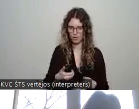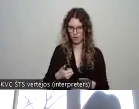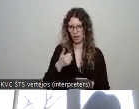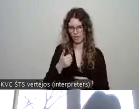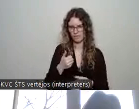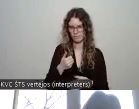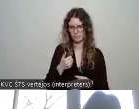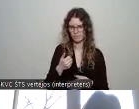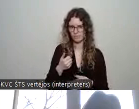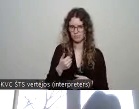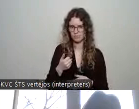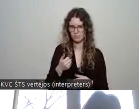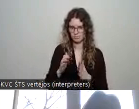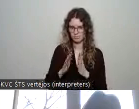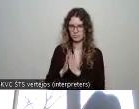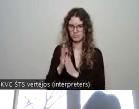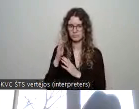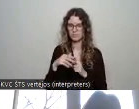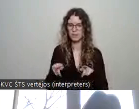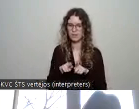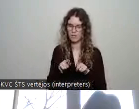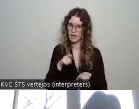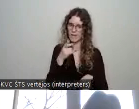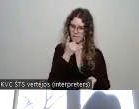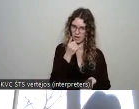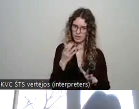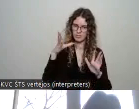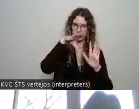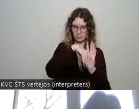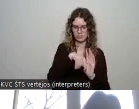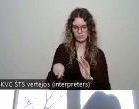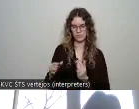pat įtraukti vertinimą, kuris irgi padeda mokymusi. Ir